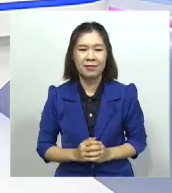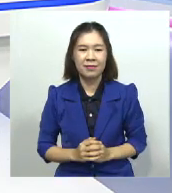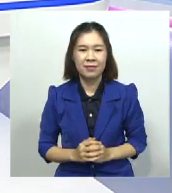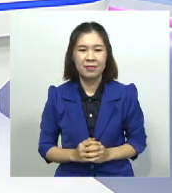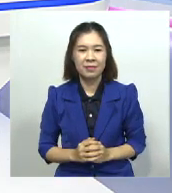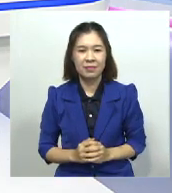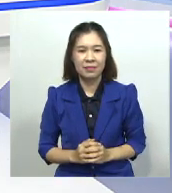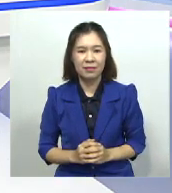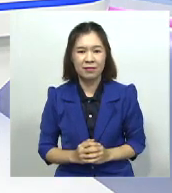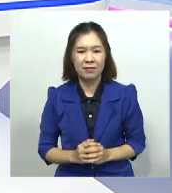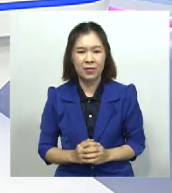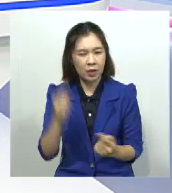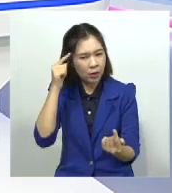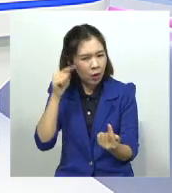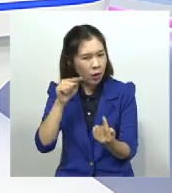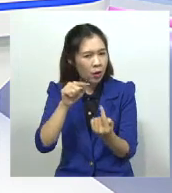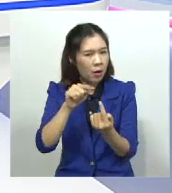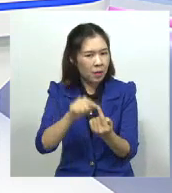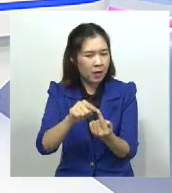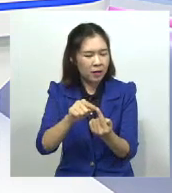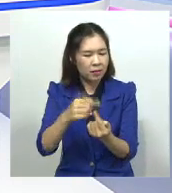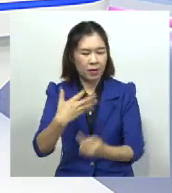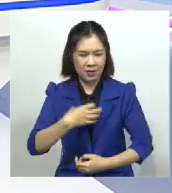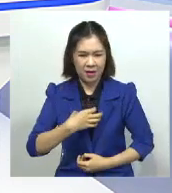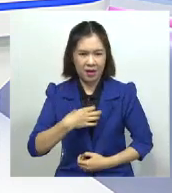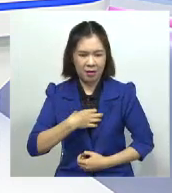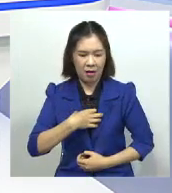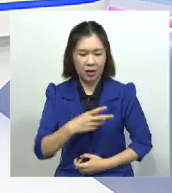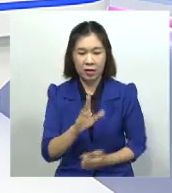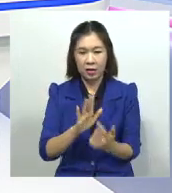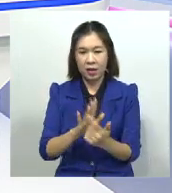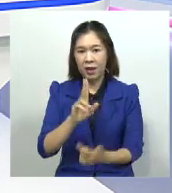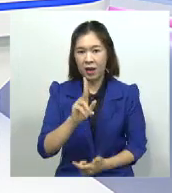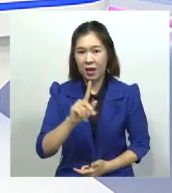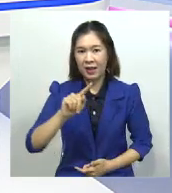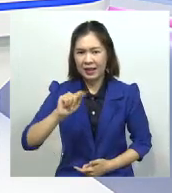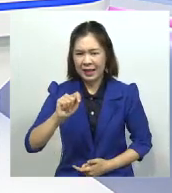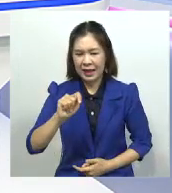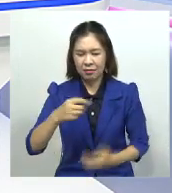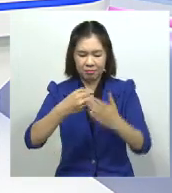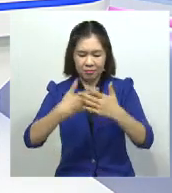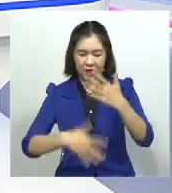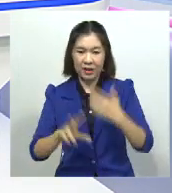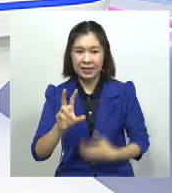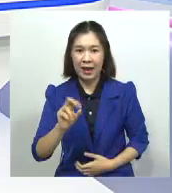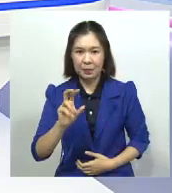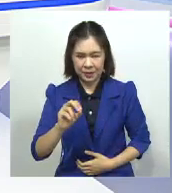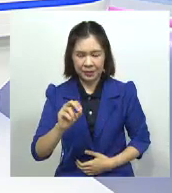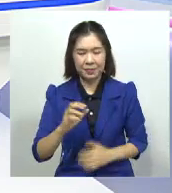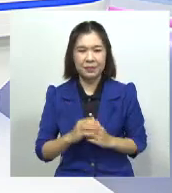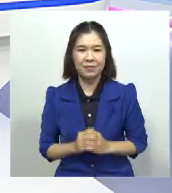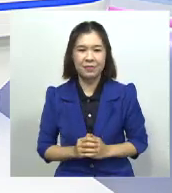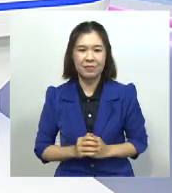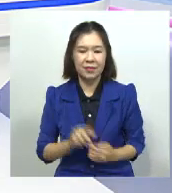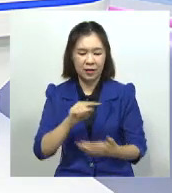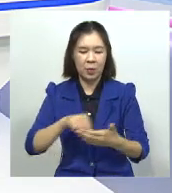ซึ่งถือว่าเป็นเป้าหมายของหลายพรรคที่ปักธงจะชิงทั้ง30เขตในพื้นที่ของกรุงเทพมหานครแม้ว่าจำนวนเขตจะลดลงนะ